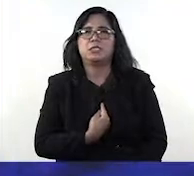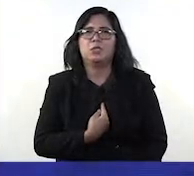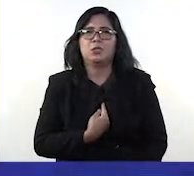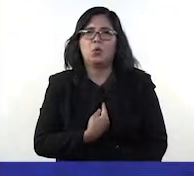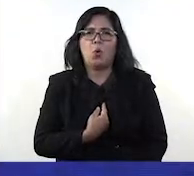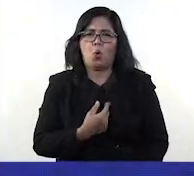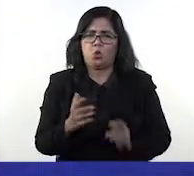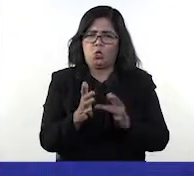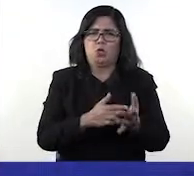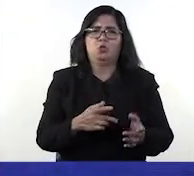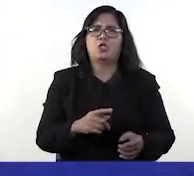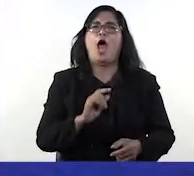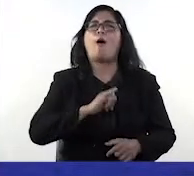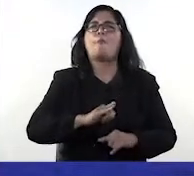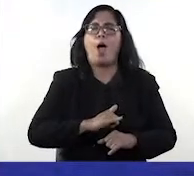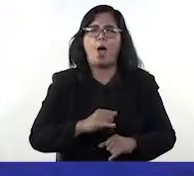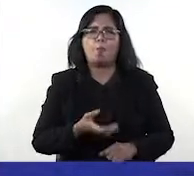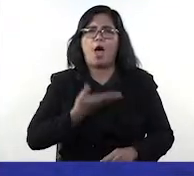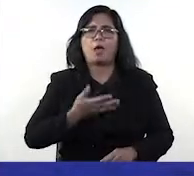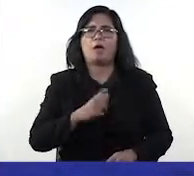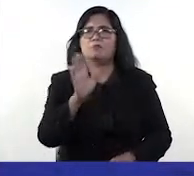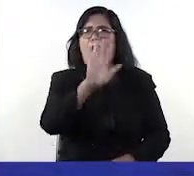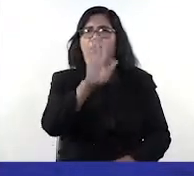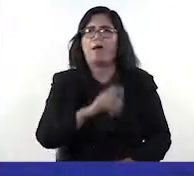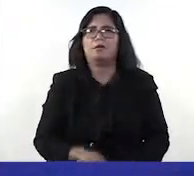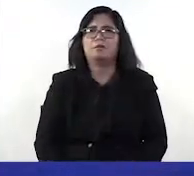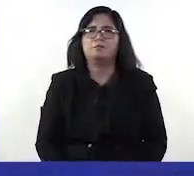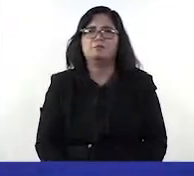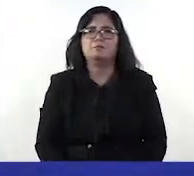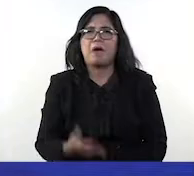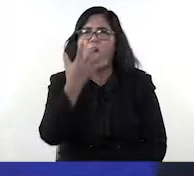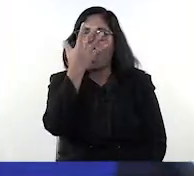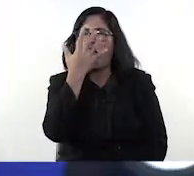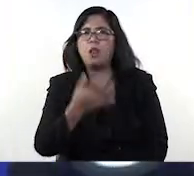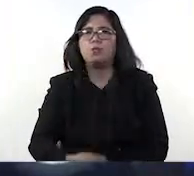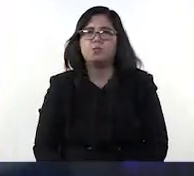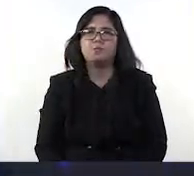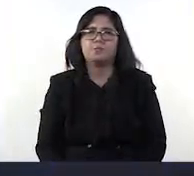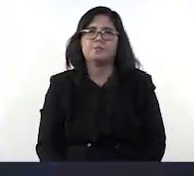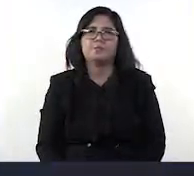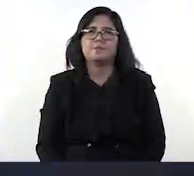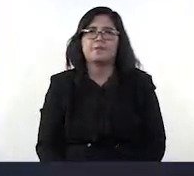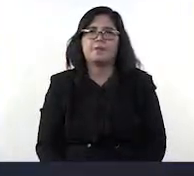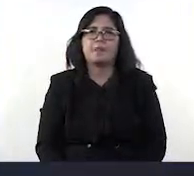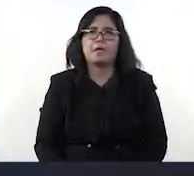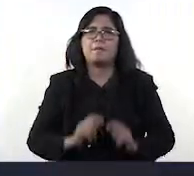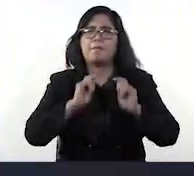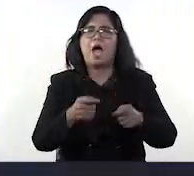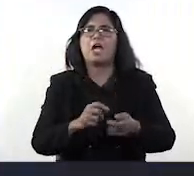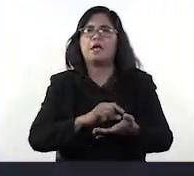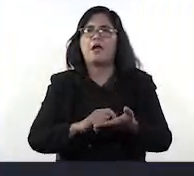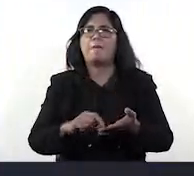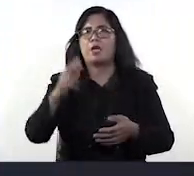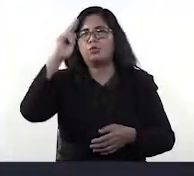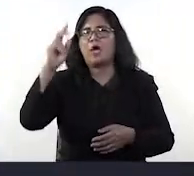sambil berkata Yesus juga buat Begitu sudah mempermalukan nama Yesus saya sebut saudara orang yang memakai